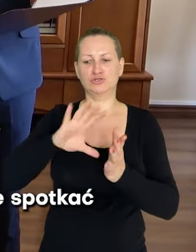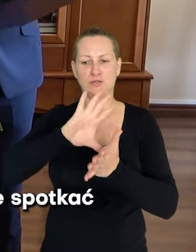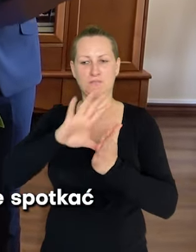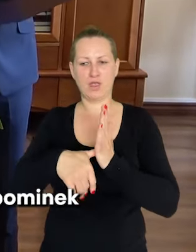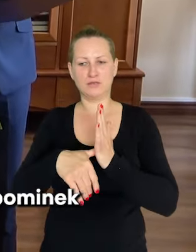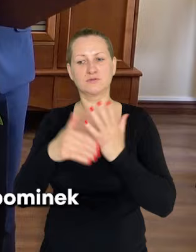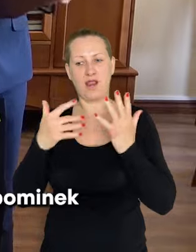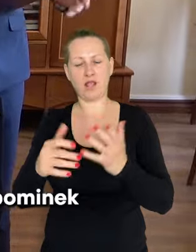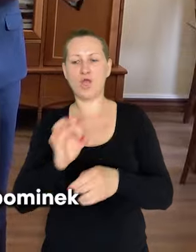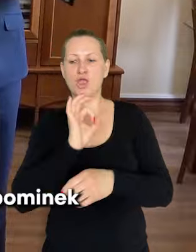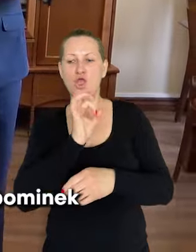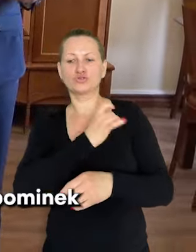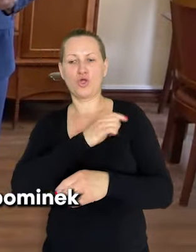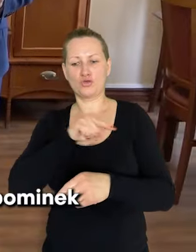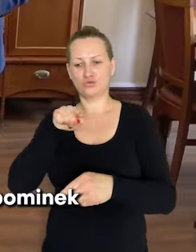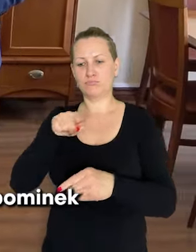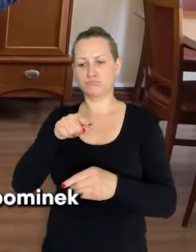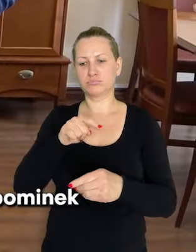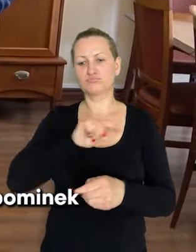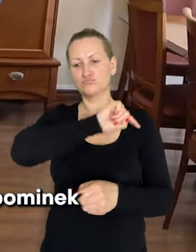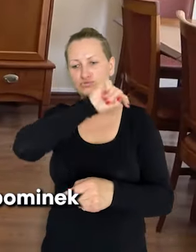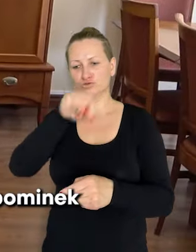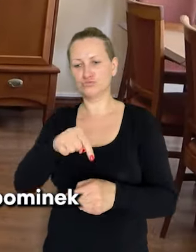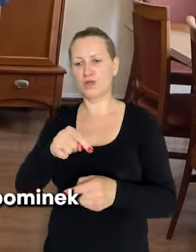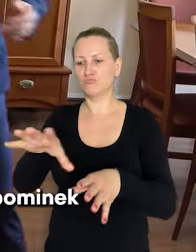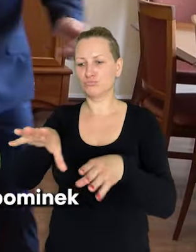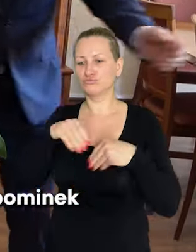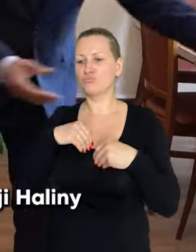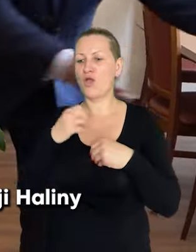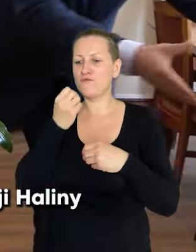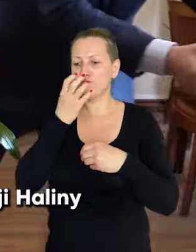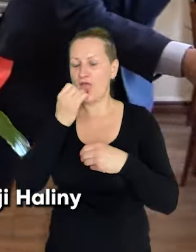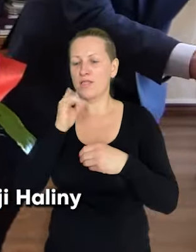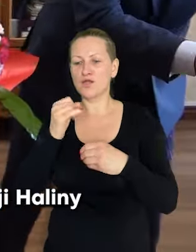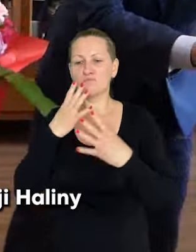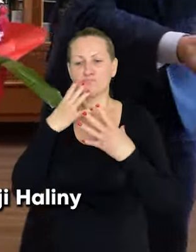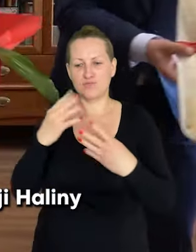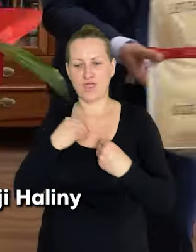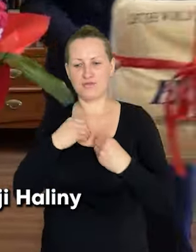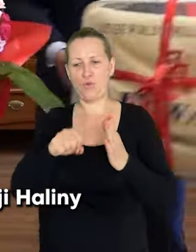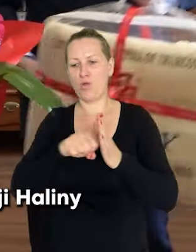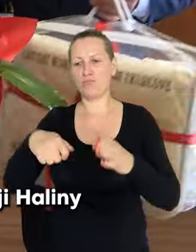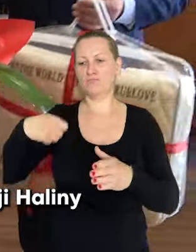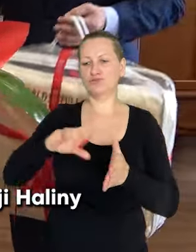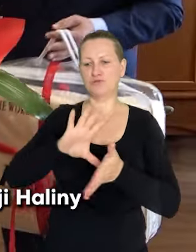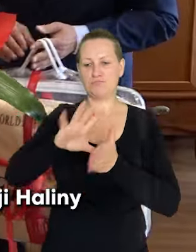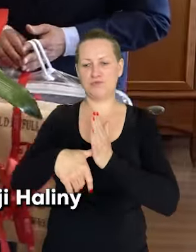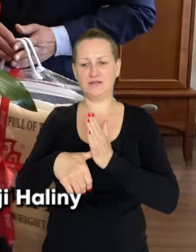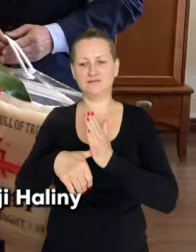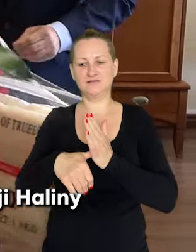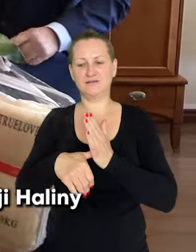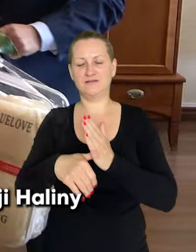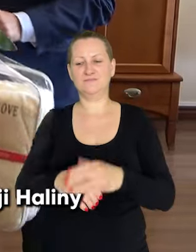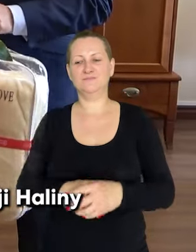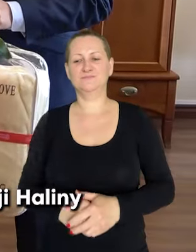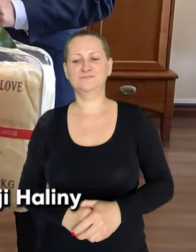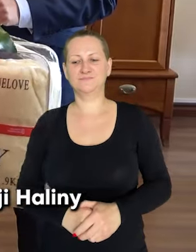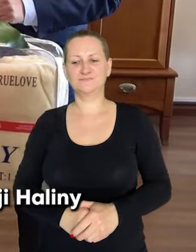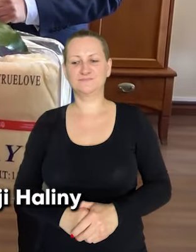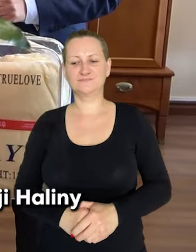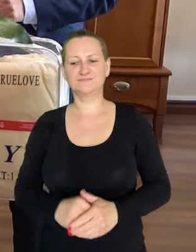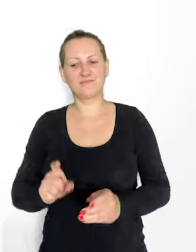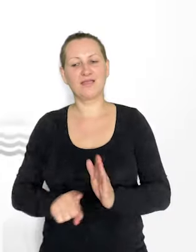prezydentem miasta, dlatego najlepsze życzenia, a także kwiaty i upominek Janusz Stankowiak przekazał na ręce siostrzenicy pani Łucji